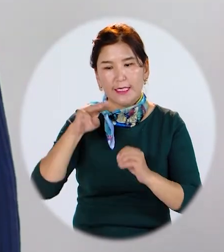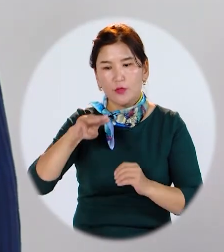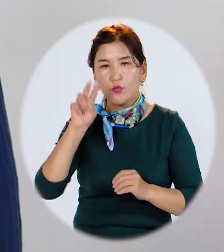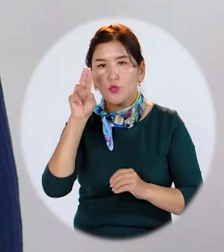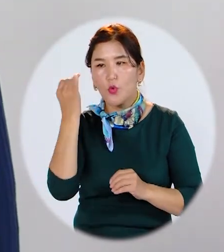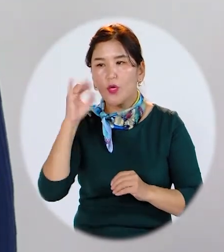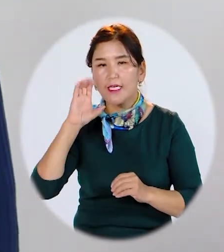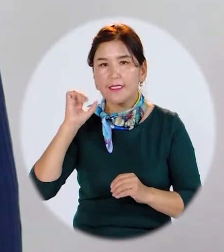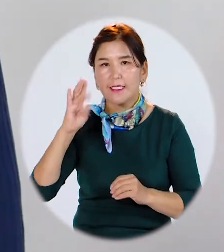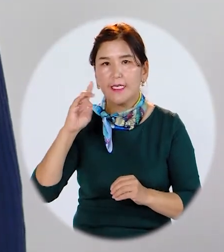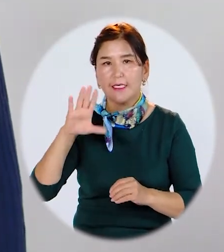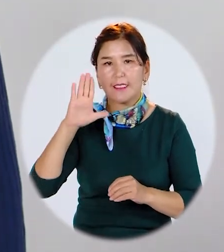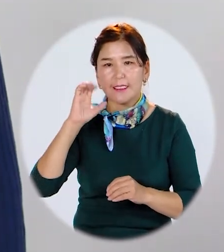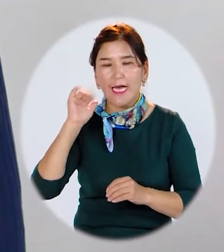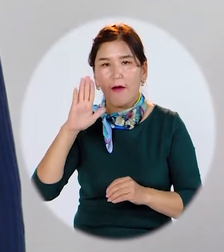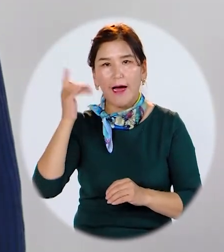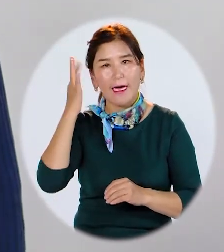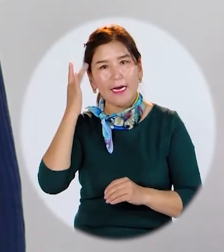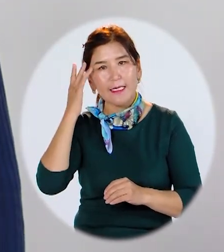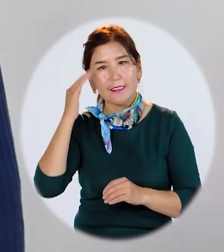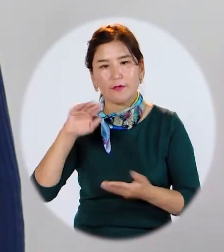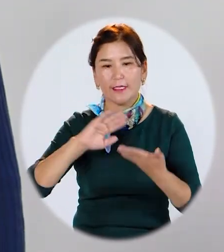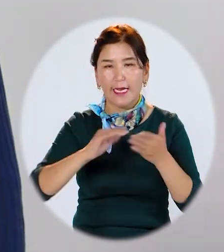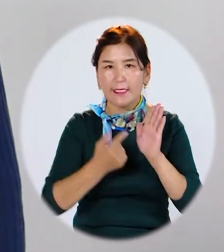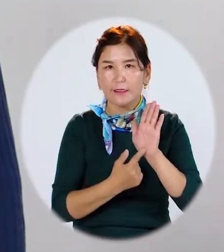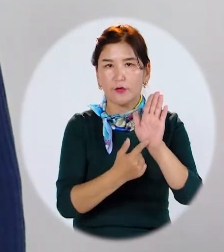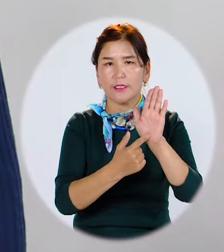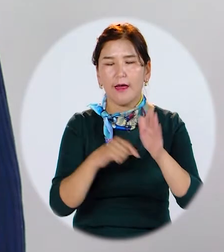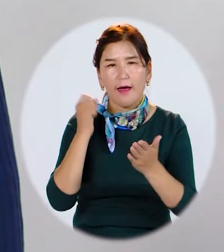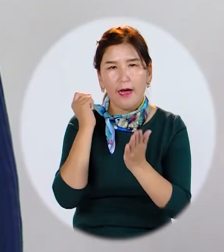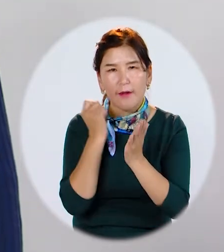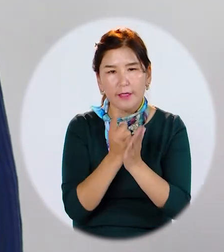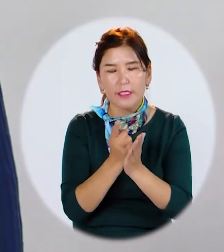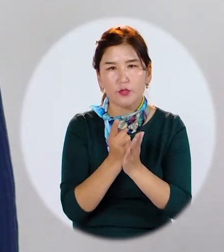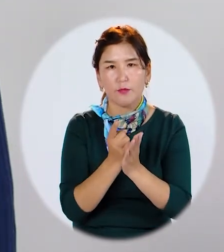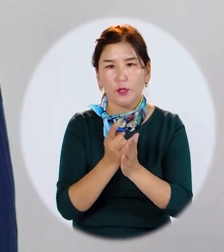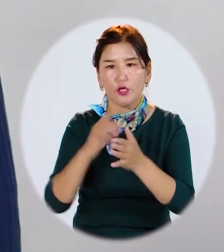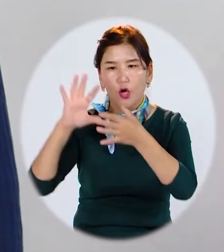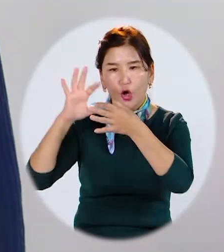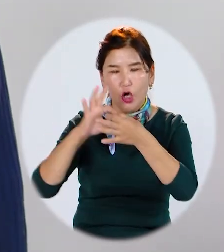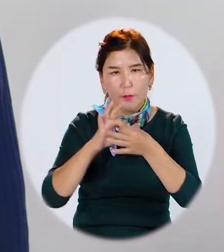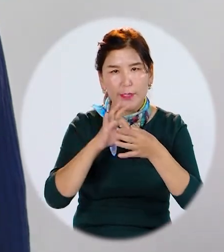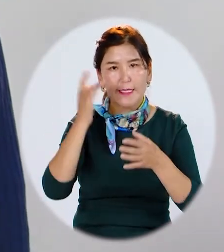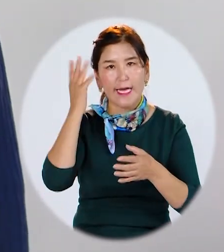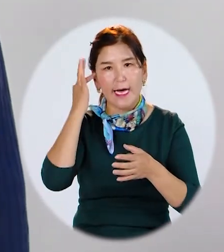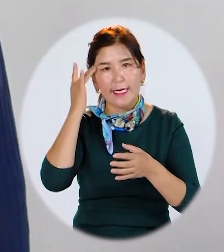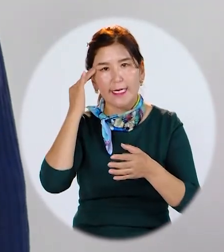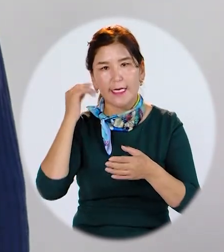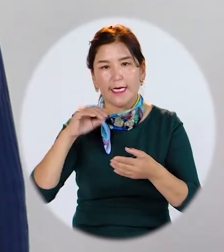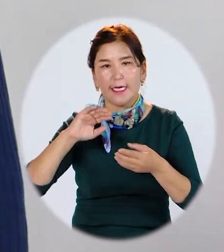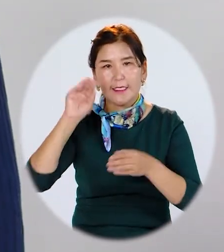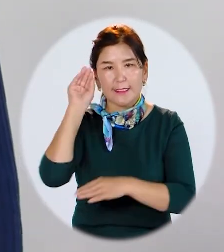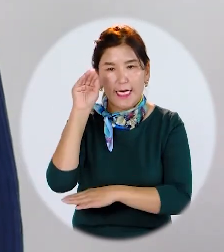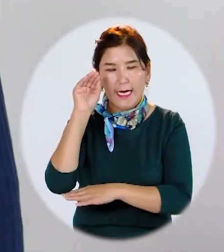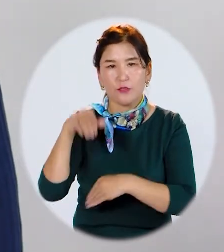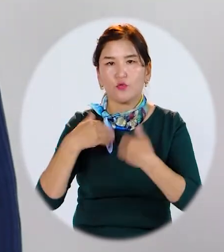түүнийг хийх арга аргачлалын талаар танилцуулж түүн дотроос хамгийн чухал зүйл болох холболтын аргыг та бүхэндээ хийж зөвлөж өгөх